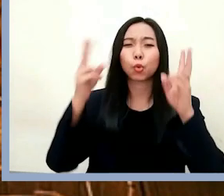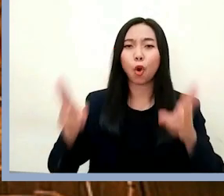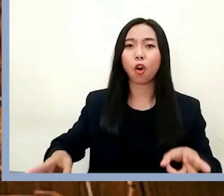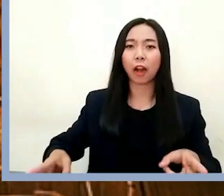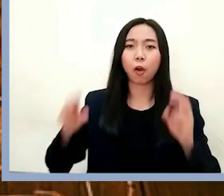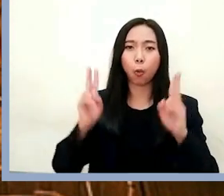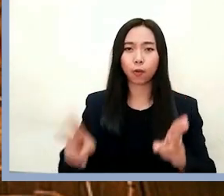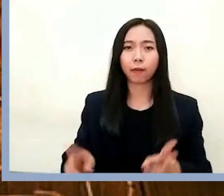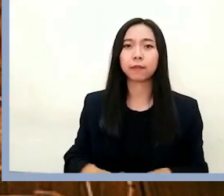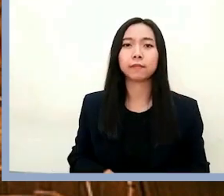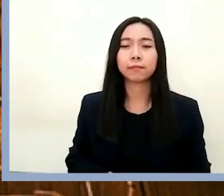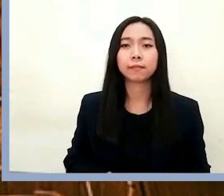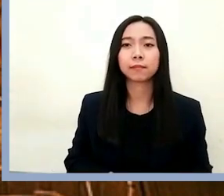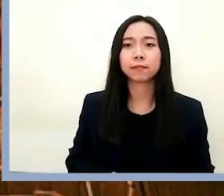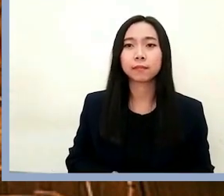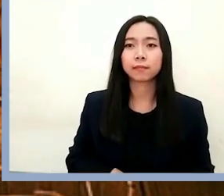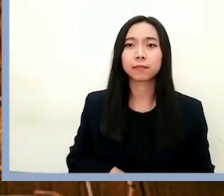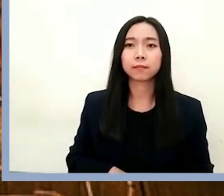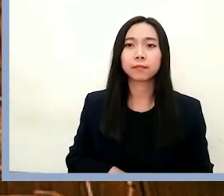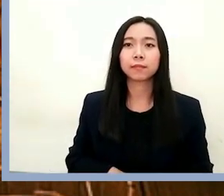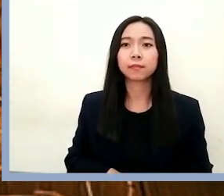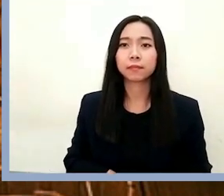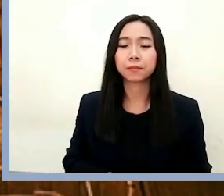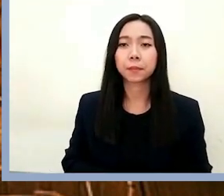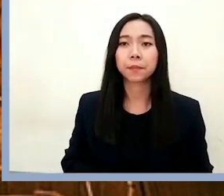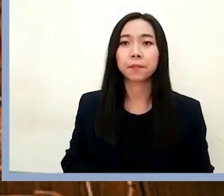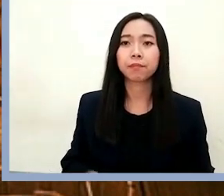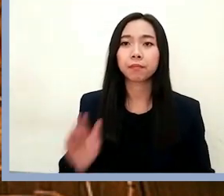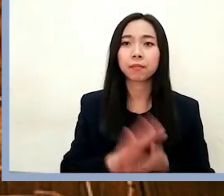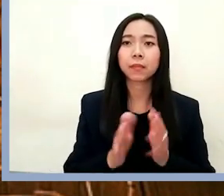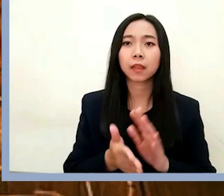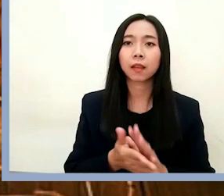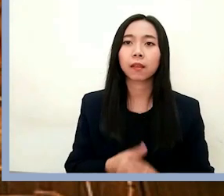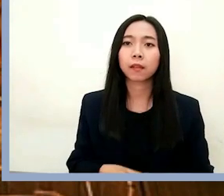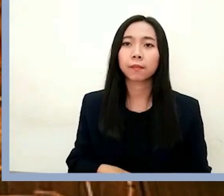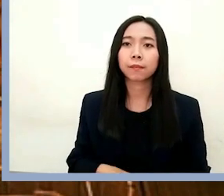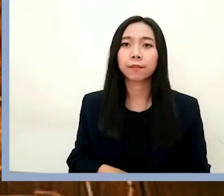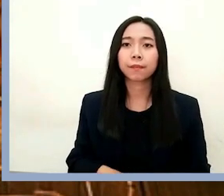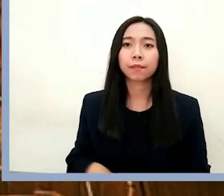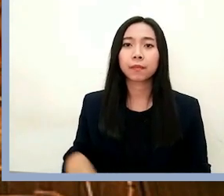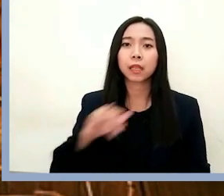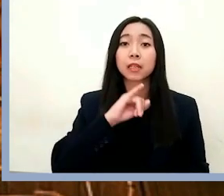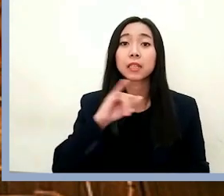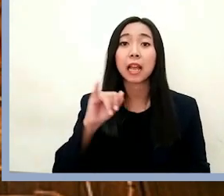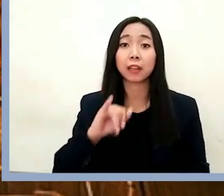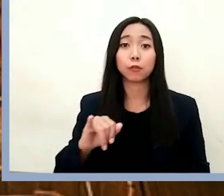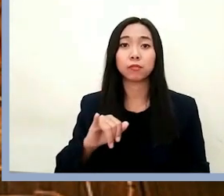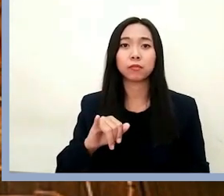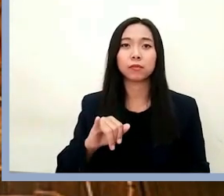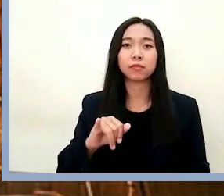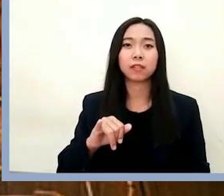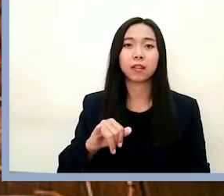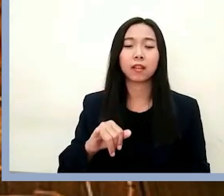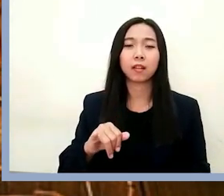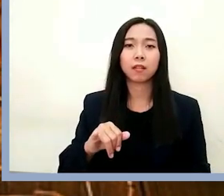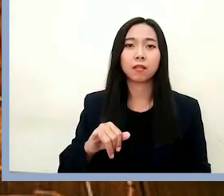kalau kita perhatikan walau sakit dan keluarganya itu sering kali mengalami penolakan dan antipati Apakah mereka